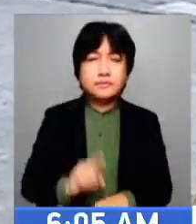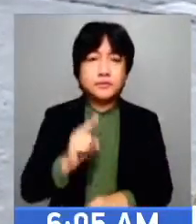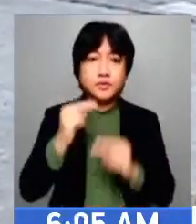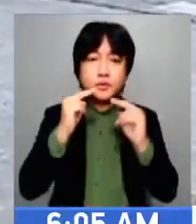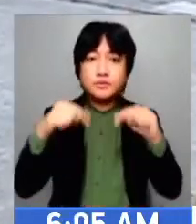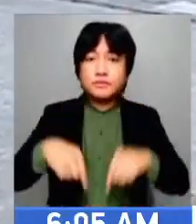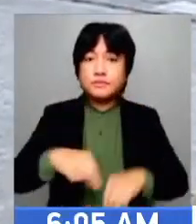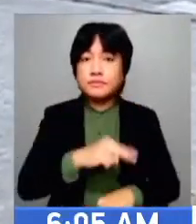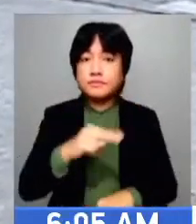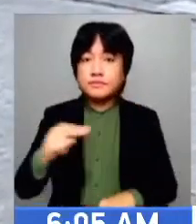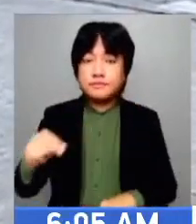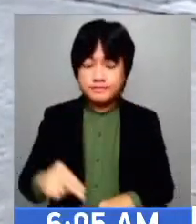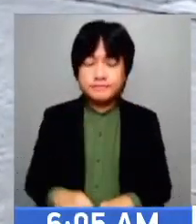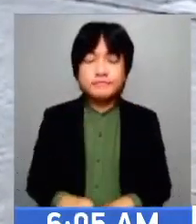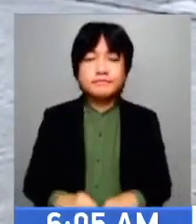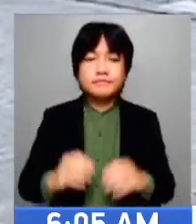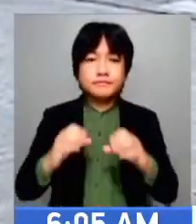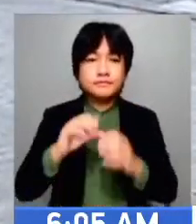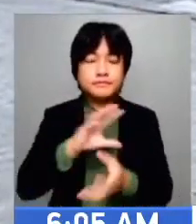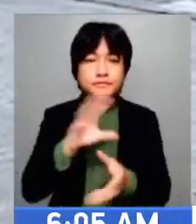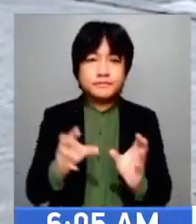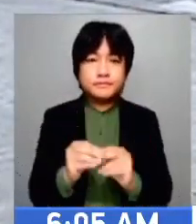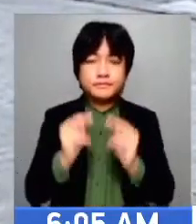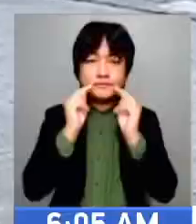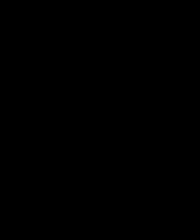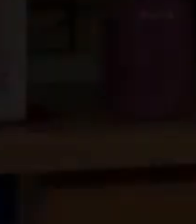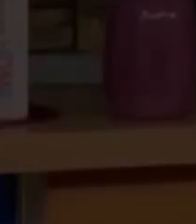James Agustin para sa GMA Integrated News.